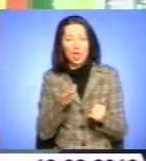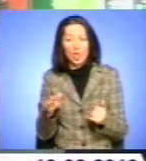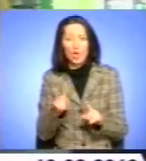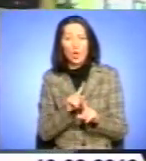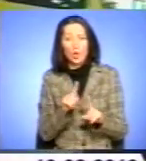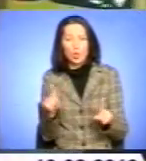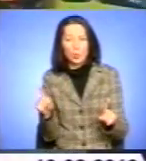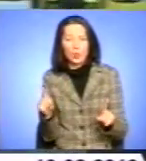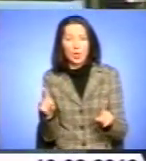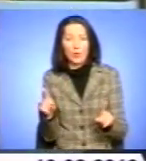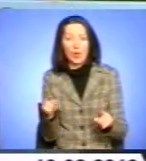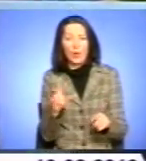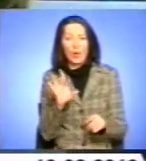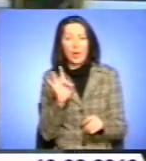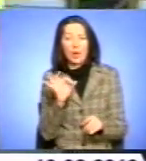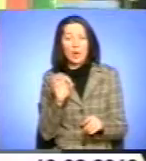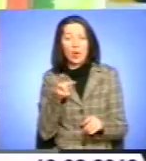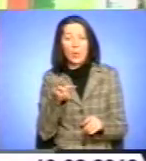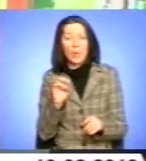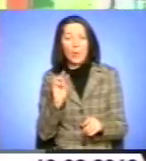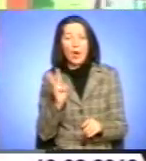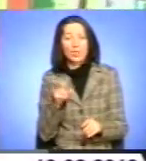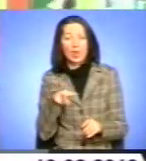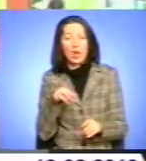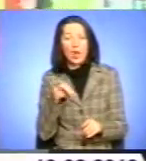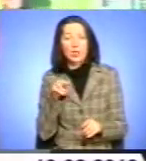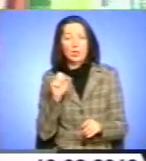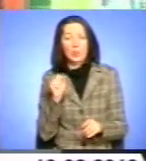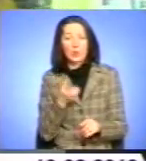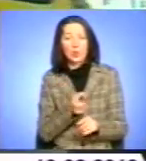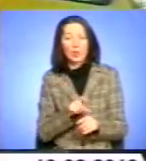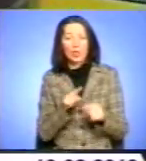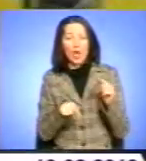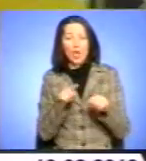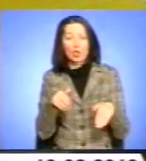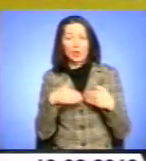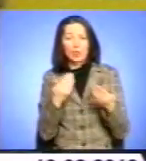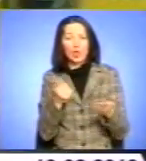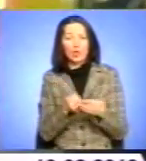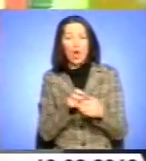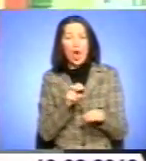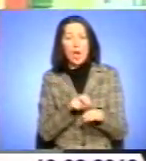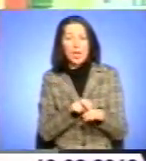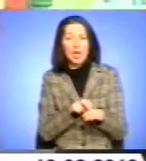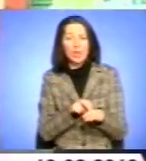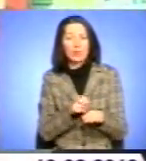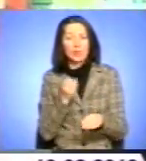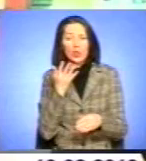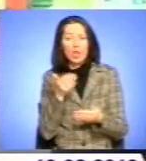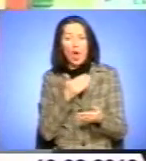особливо, ромашка, липа. Я дуже рідко звертаюся до лікарів. Коли ви останній раз